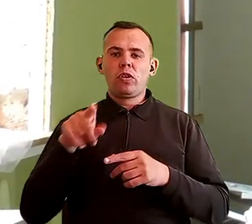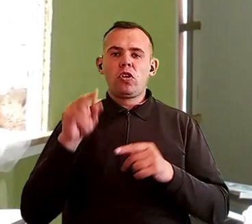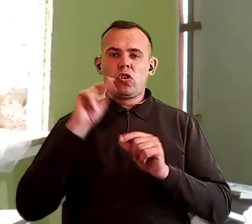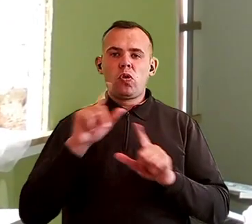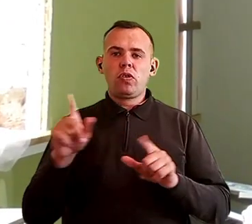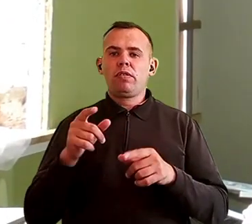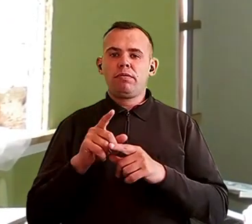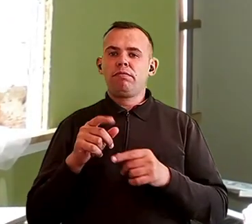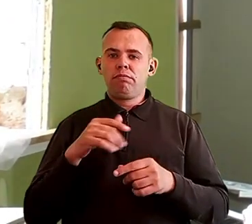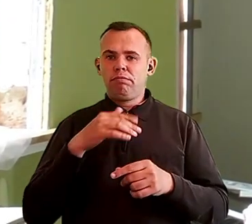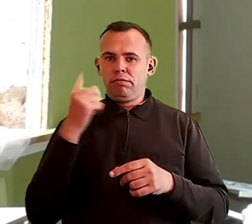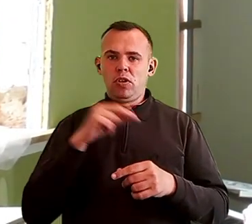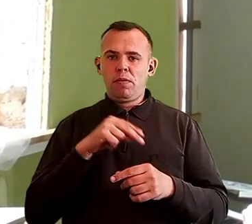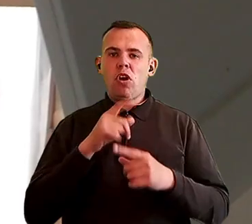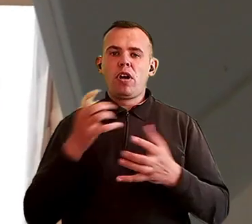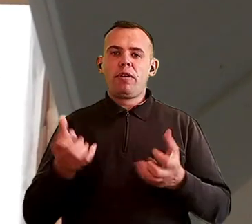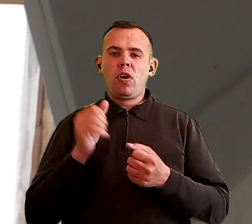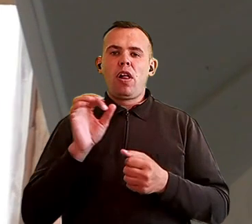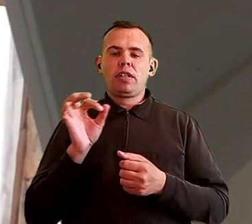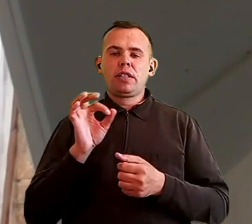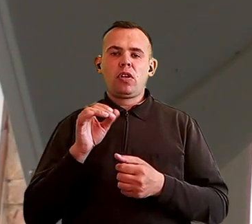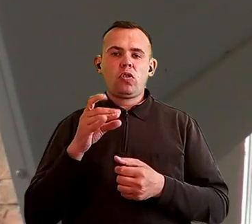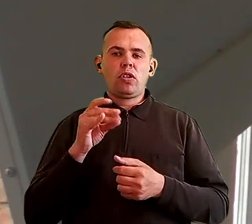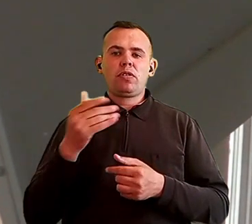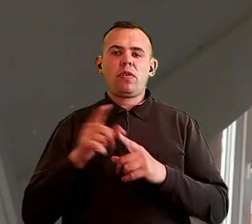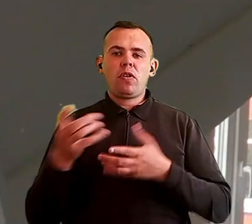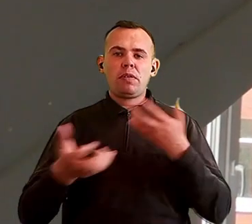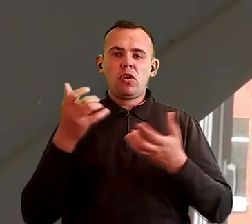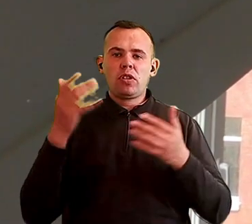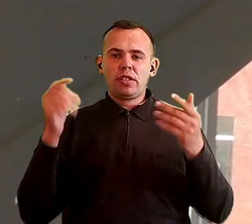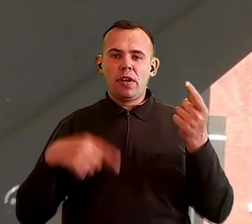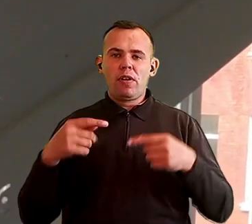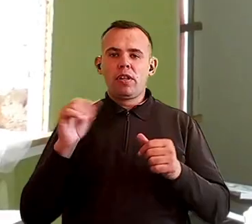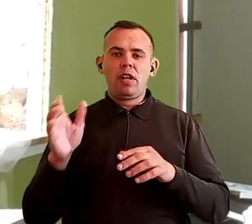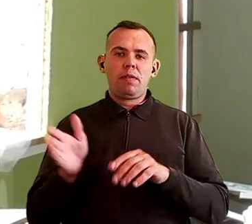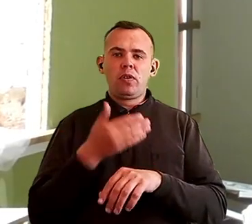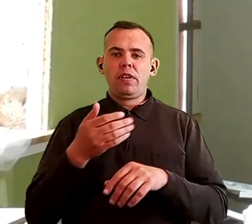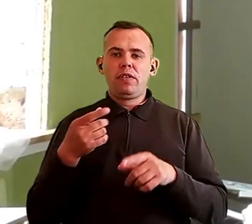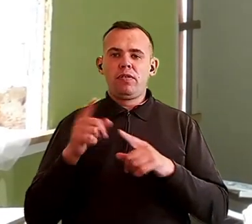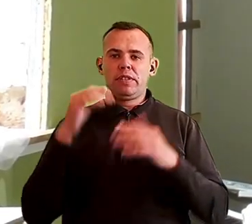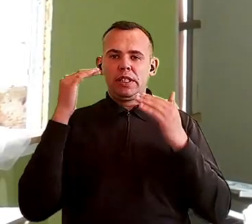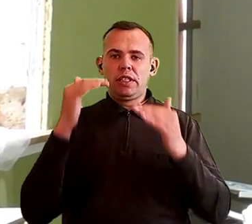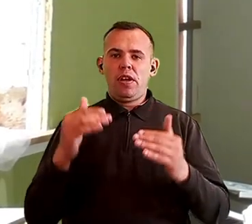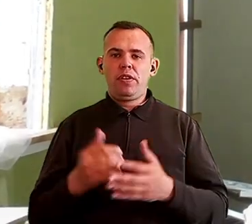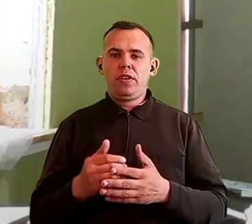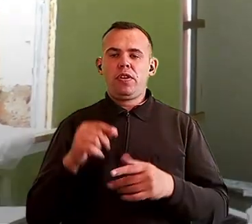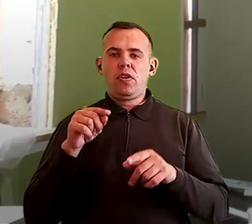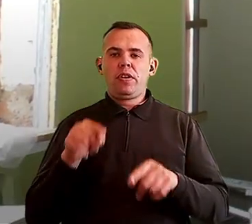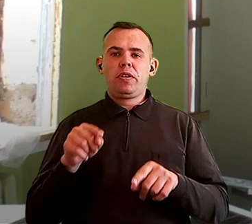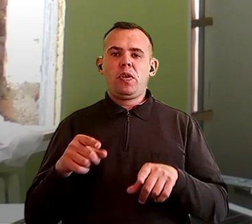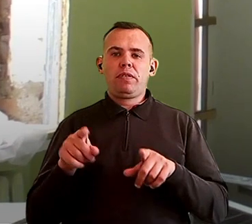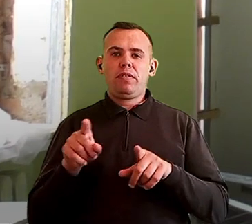каже рятувальник Олександр Караушан. Розбирають завали та демонтували натяжну стелю. Тут висота 4-5